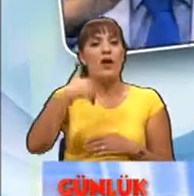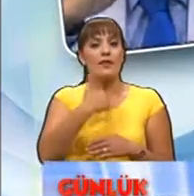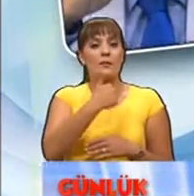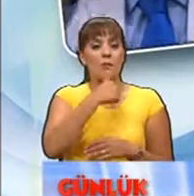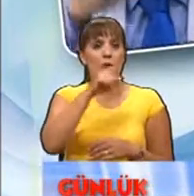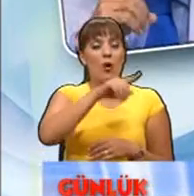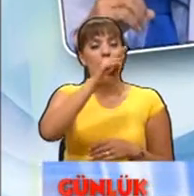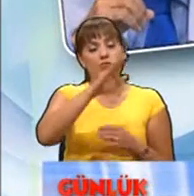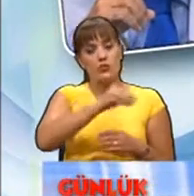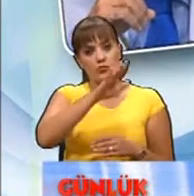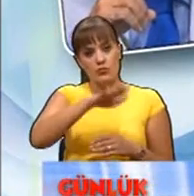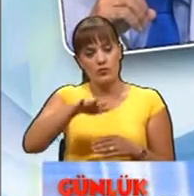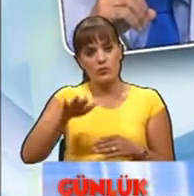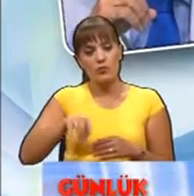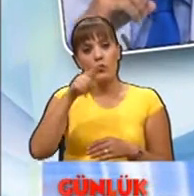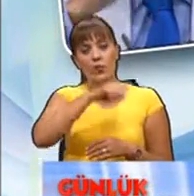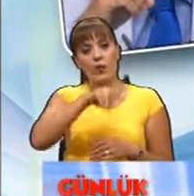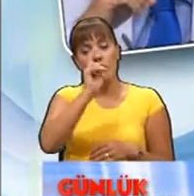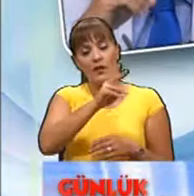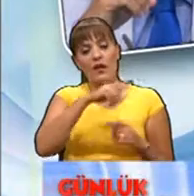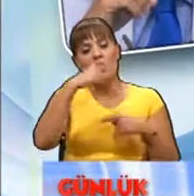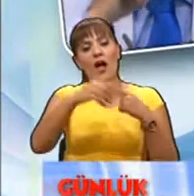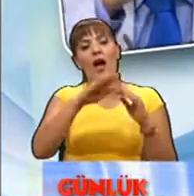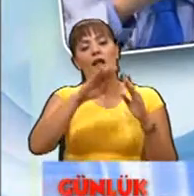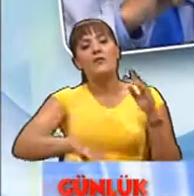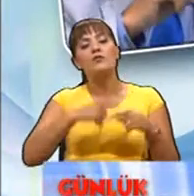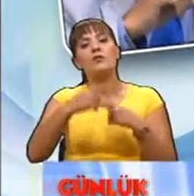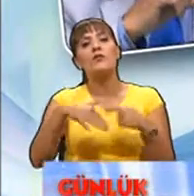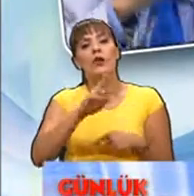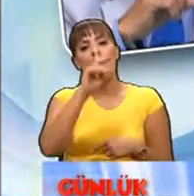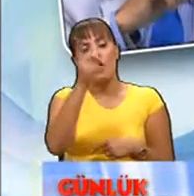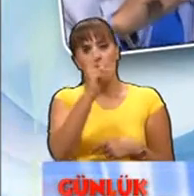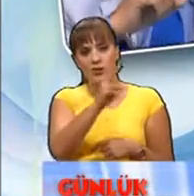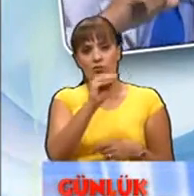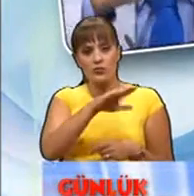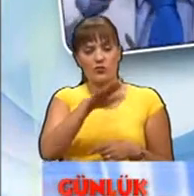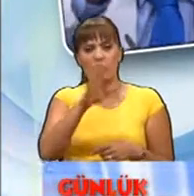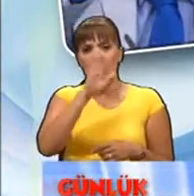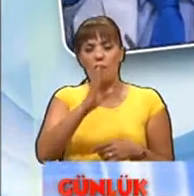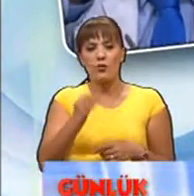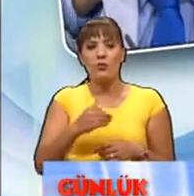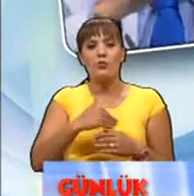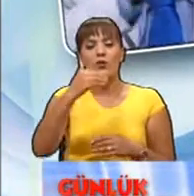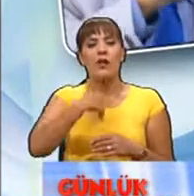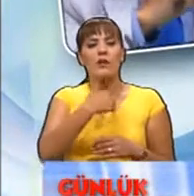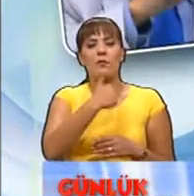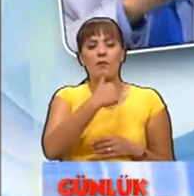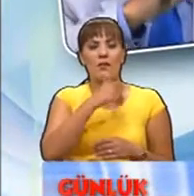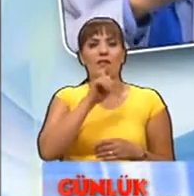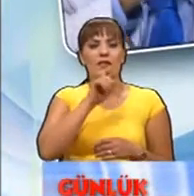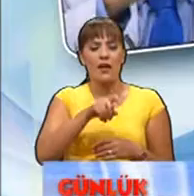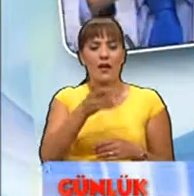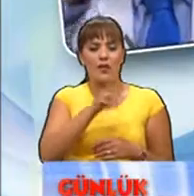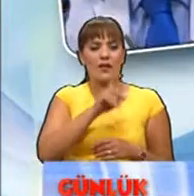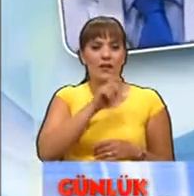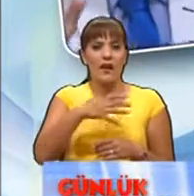ve onların çocukları. Onlardan az soyları değil. Onların çocukları. Yani ha. Onların çocuğu kim olur? Büyük ana babanın dayı,